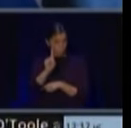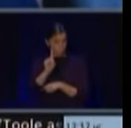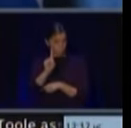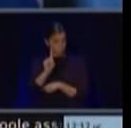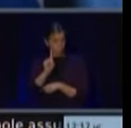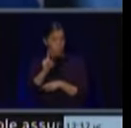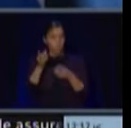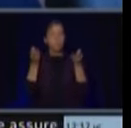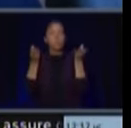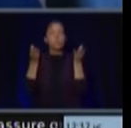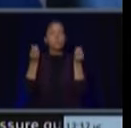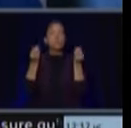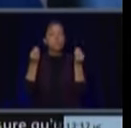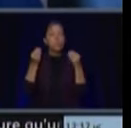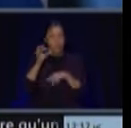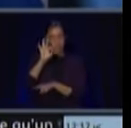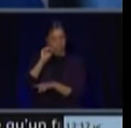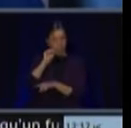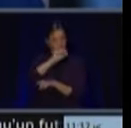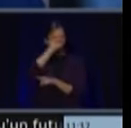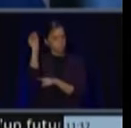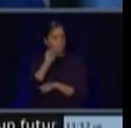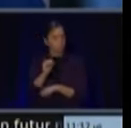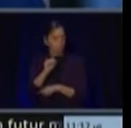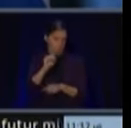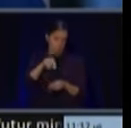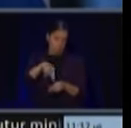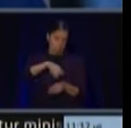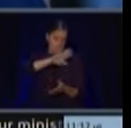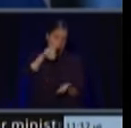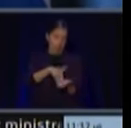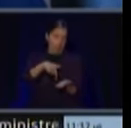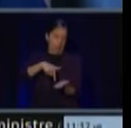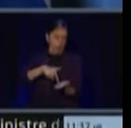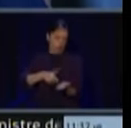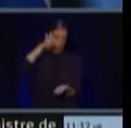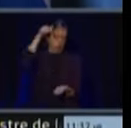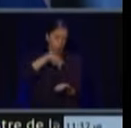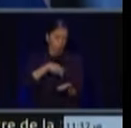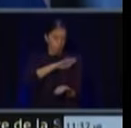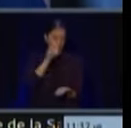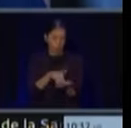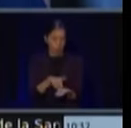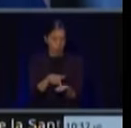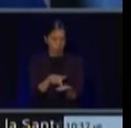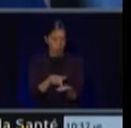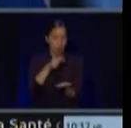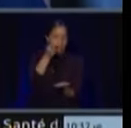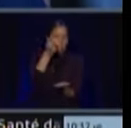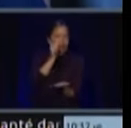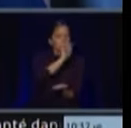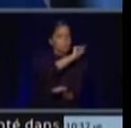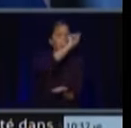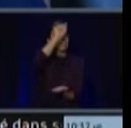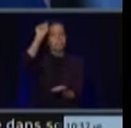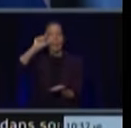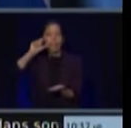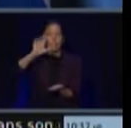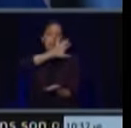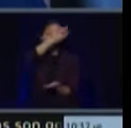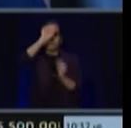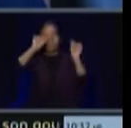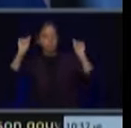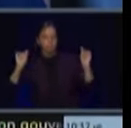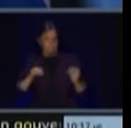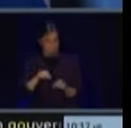Lorsqu'on est à 55 ou 56 lits, c'est déjà la moitié de la capacité des soins intensifs